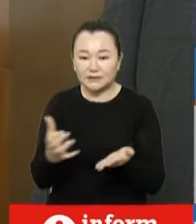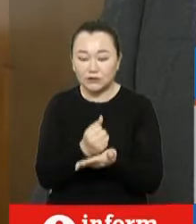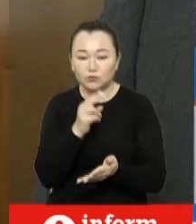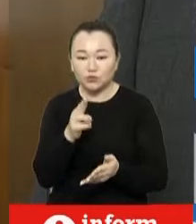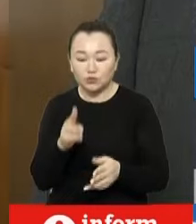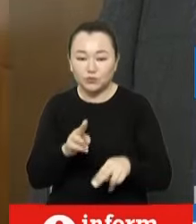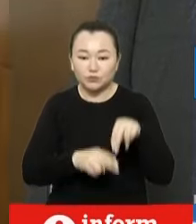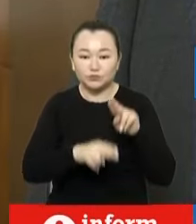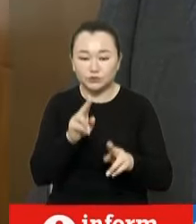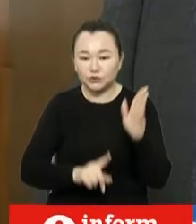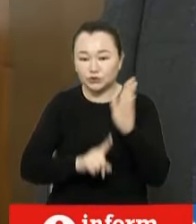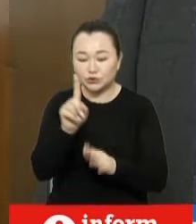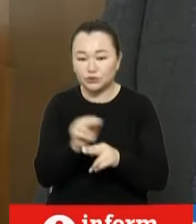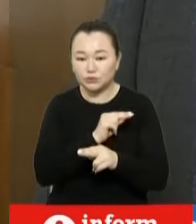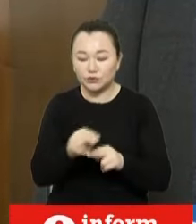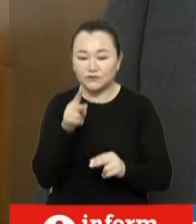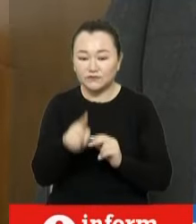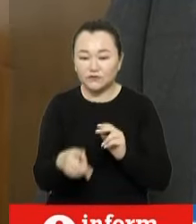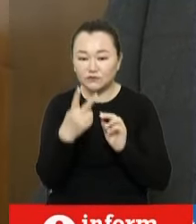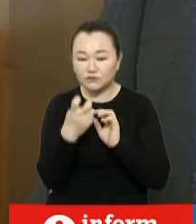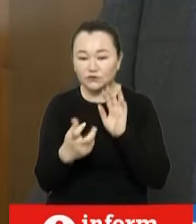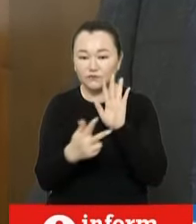подрядчики начнётся ремонт 208 км дорог